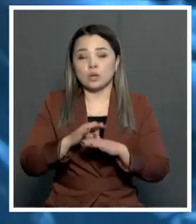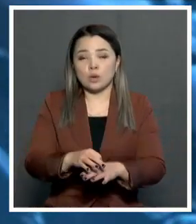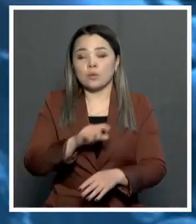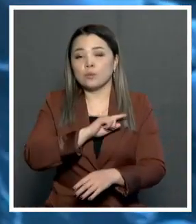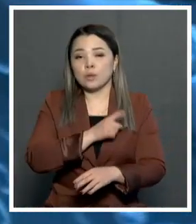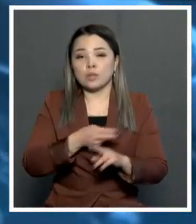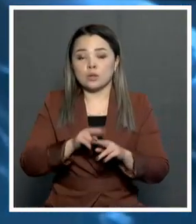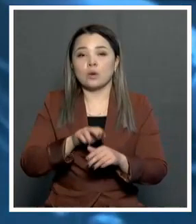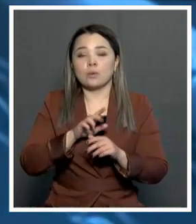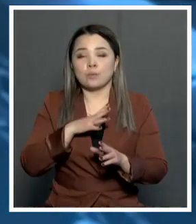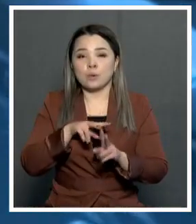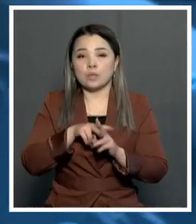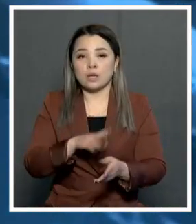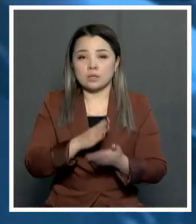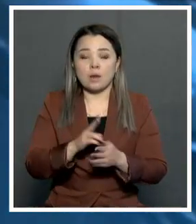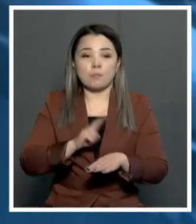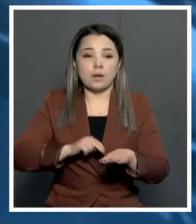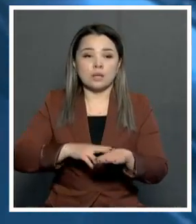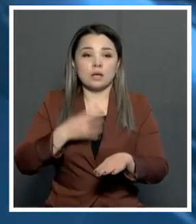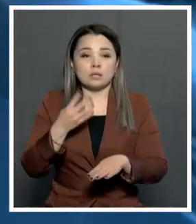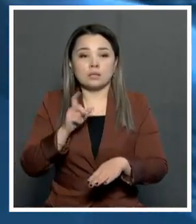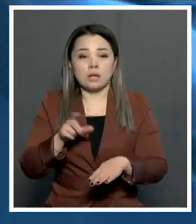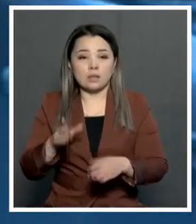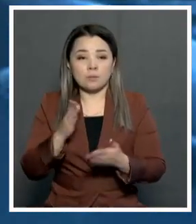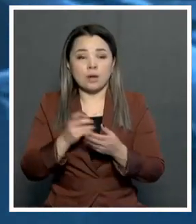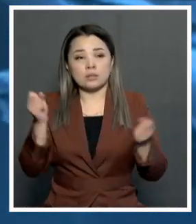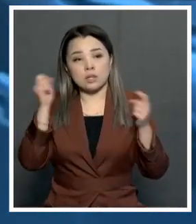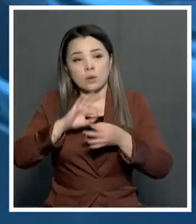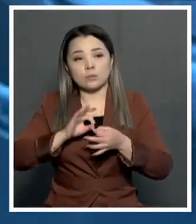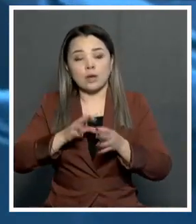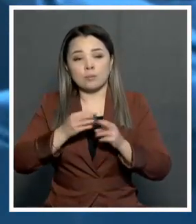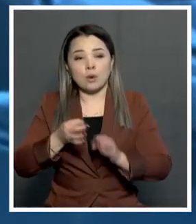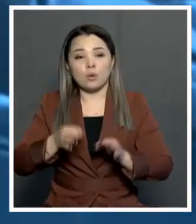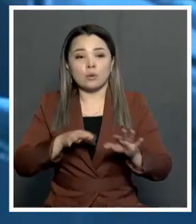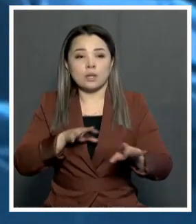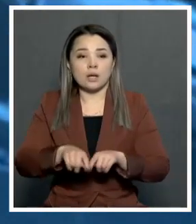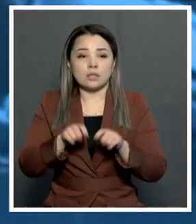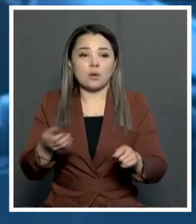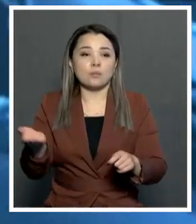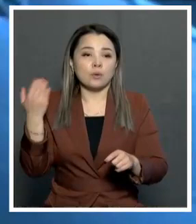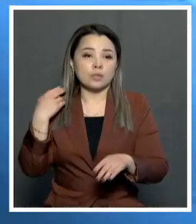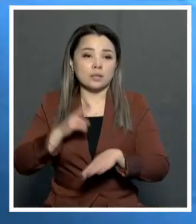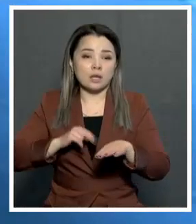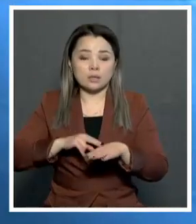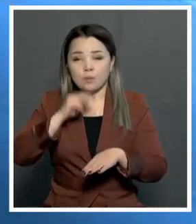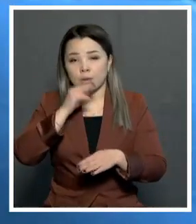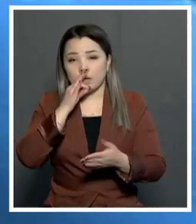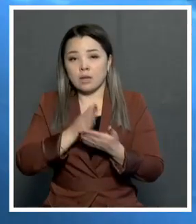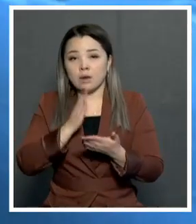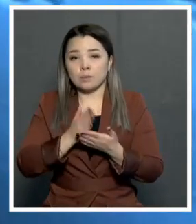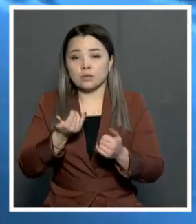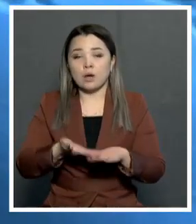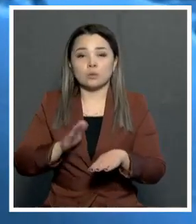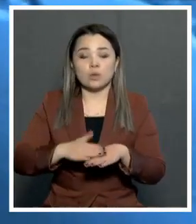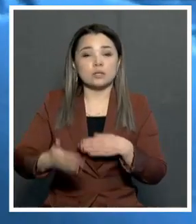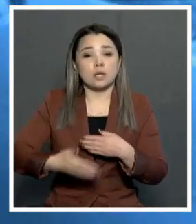қолданып мерт қылған төрт полицейге қатысты сот үкімі шықты. Қоғамда резонанс тудырған қылмыстық іс бойынша бұрынғы тәртіп сақшылары кінәлі деп танылып, ауыр